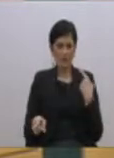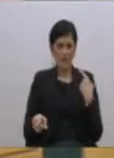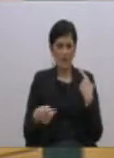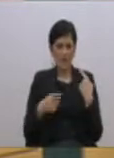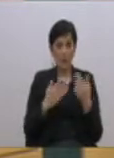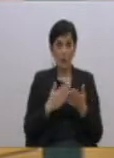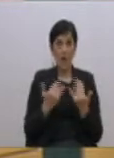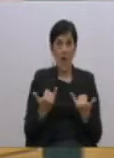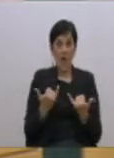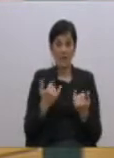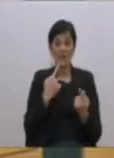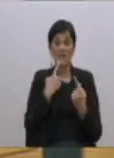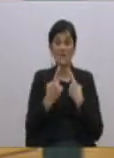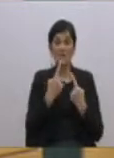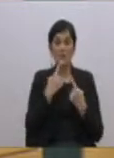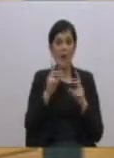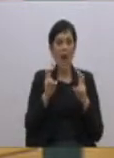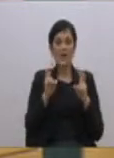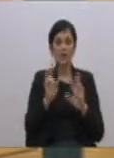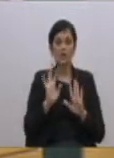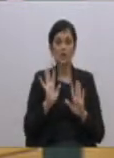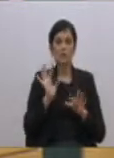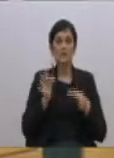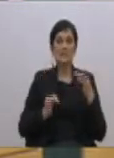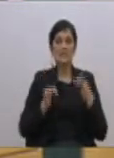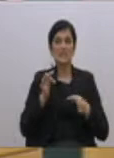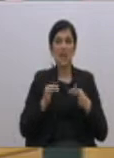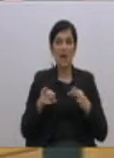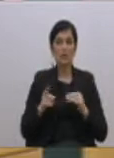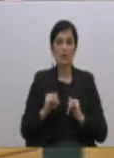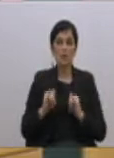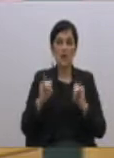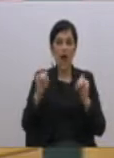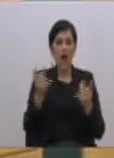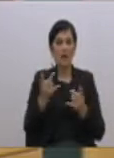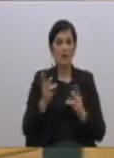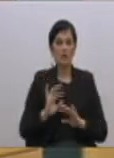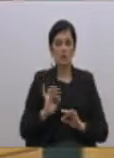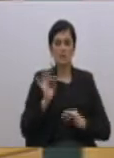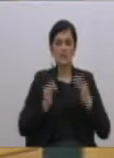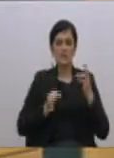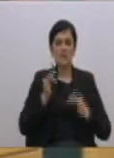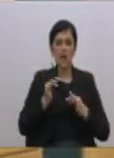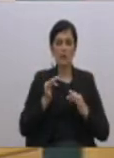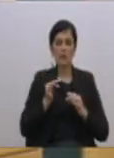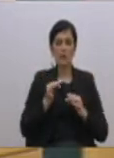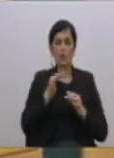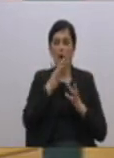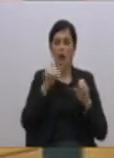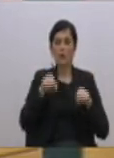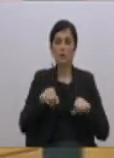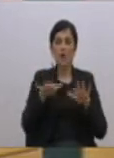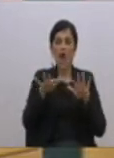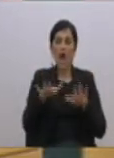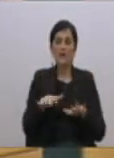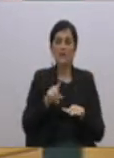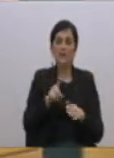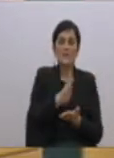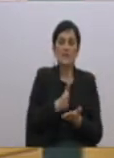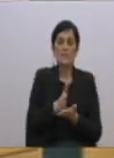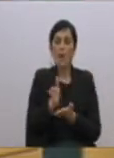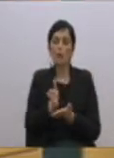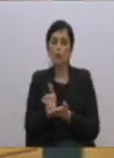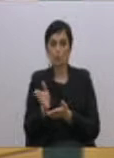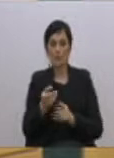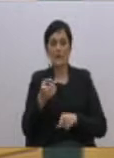რასაც ახლა საუბრობ არნიშნავს იმას, რომ სასამართლოს განვითარება არ ჭირდება, სასამართლოს არ შეიძლება უპოვოთ ადგილები რამე მართულებითაც